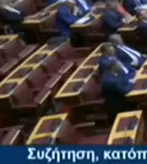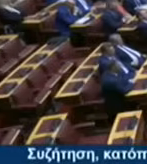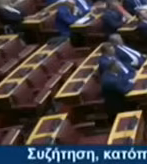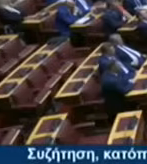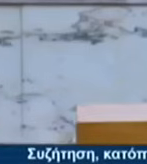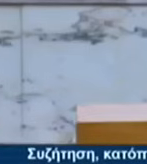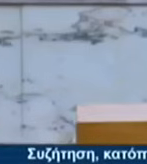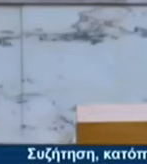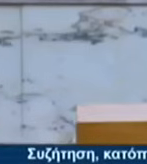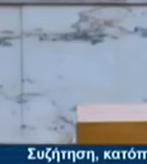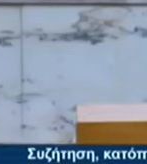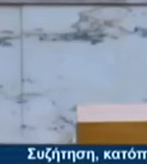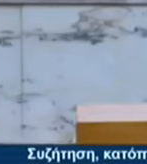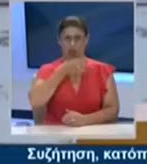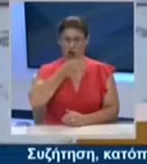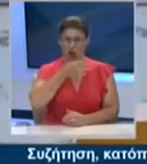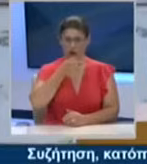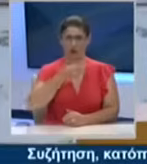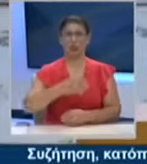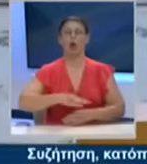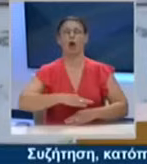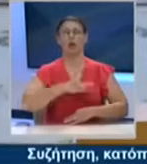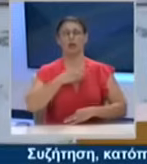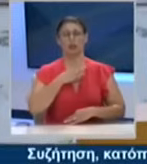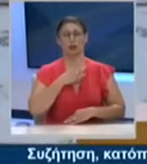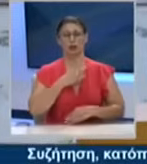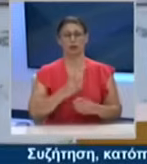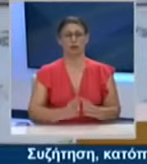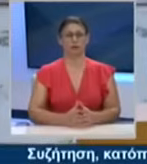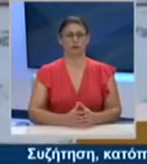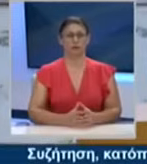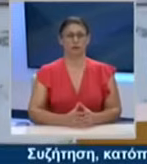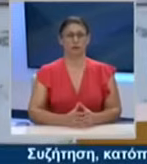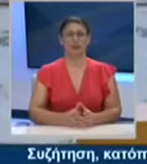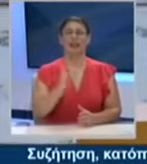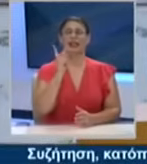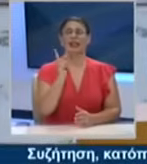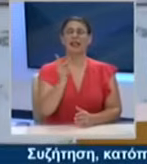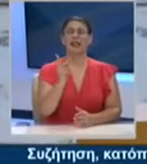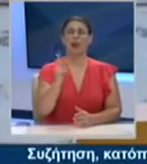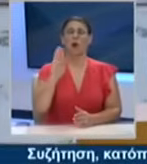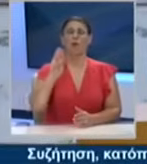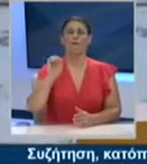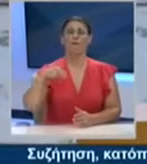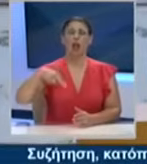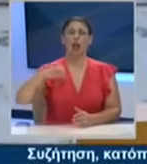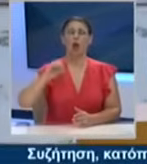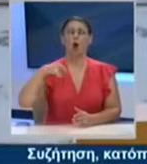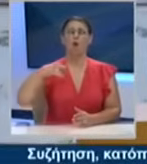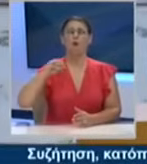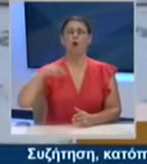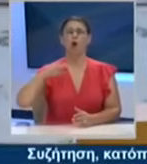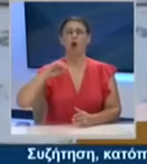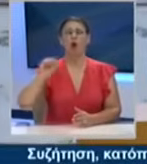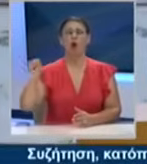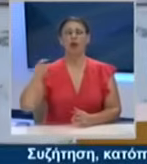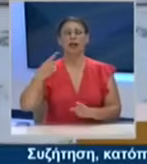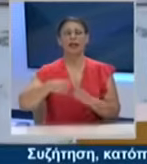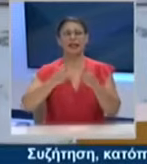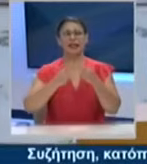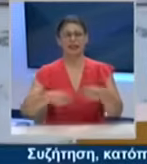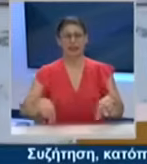Καλείται τώρα για τη δευτερολογία του ο κύριος Κυριάκος Βελόπουλος, πρόεδρος της κοινοβουλευτικής ομάδος Ελληνική